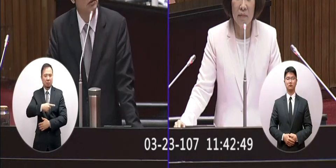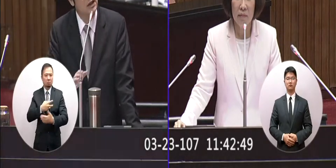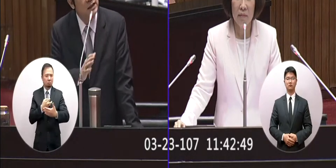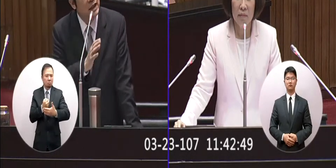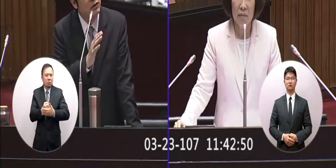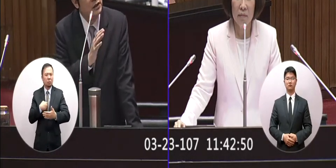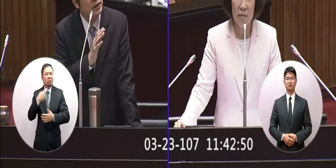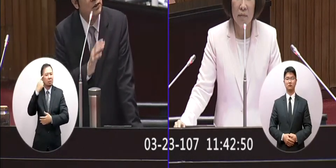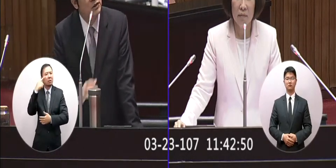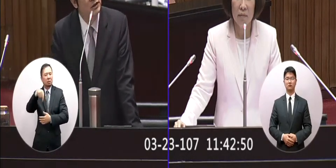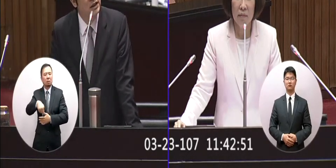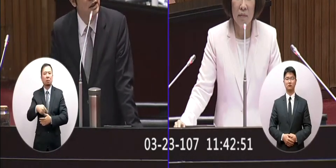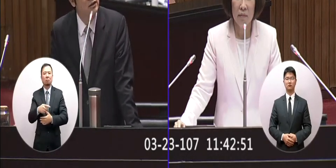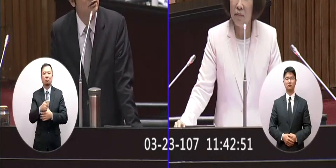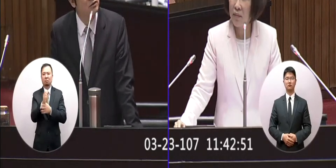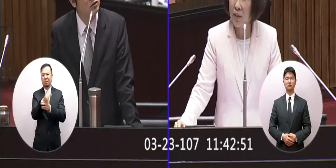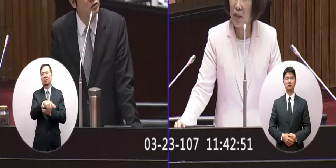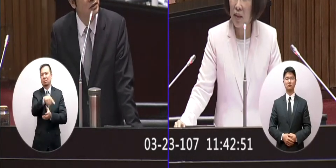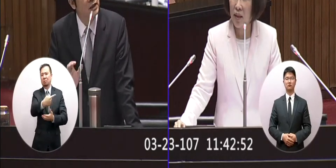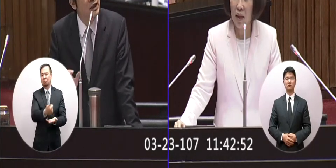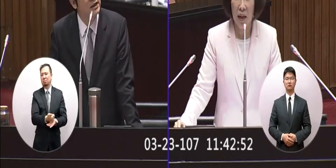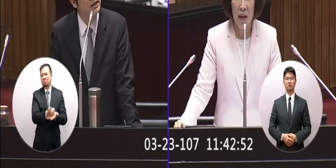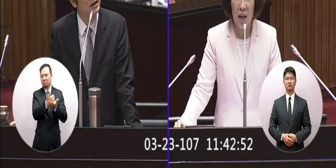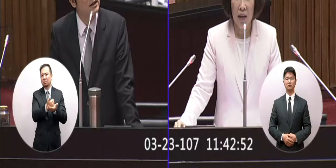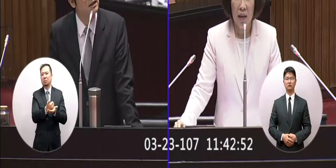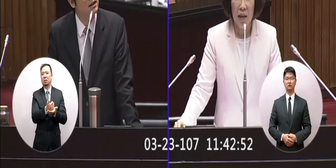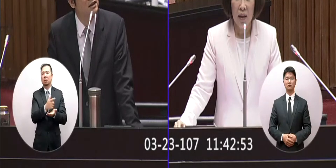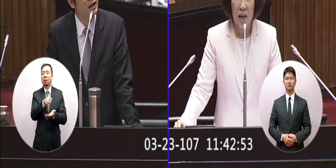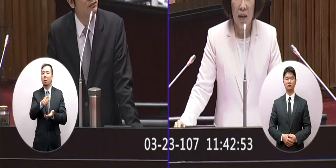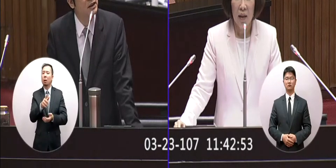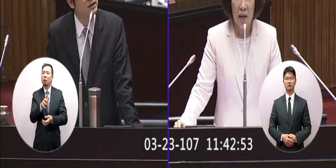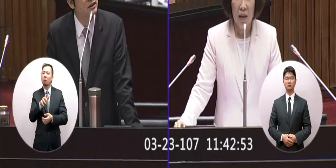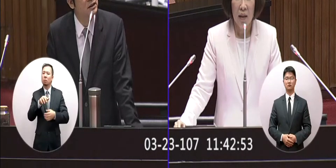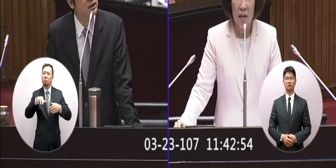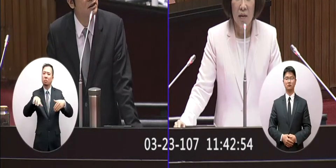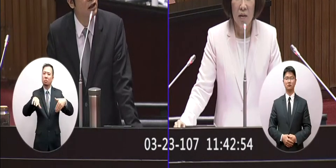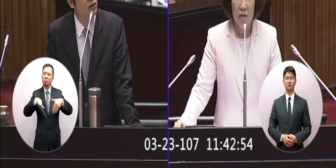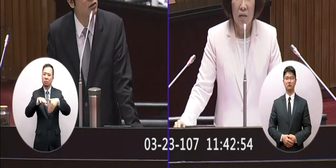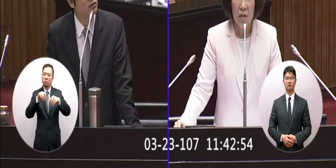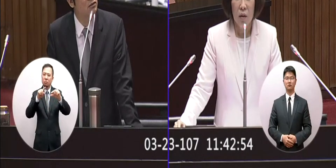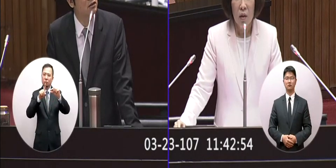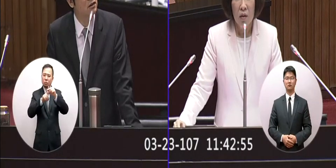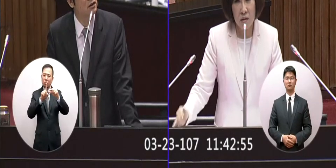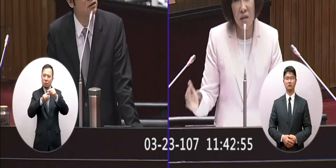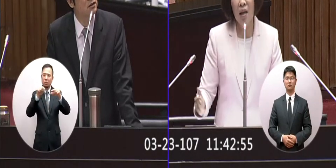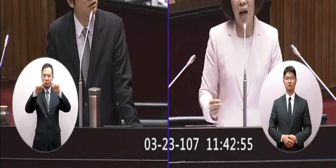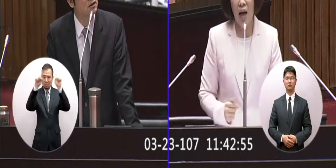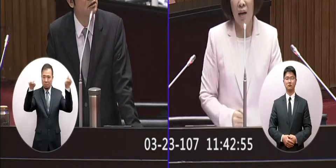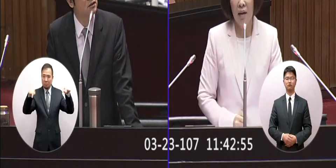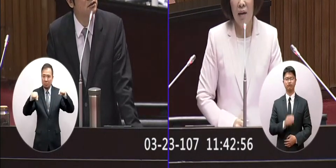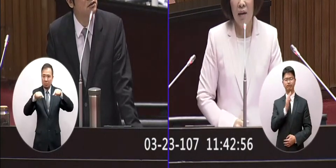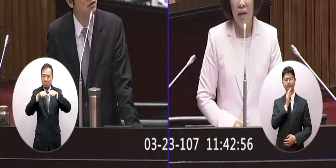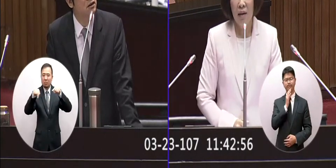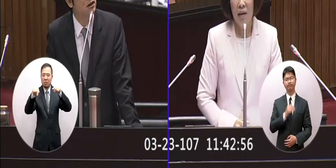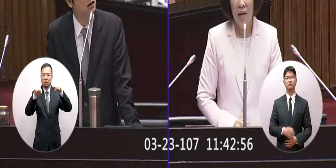定国防部。那他为什么去写中间那一些台北市积劳？ 是